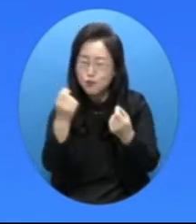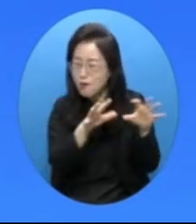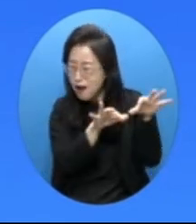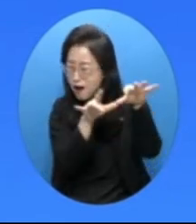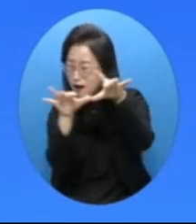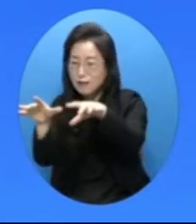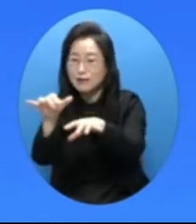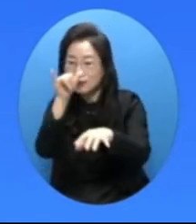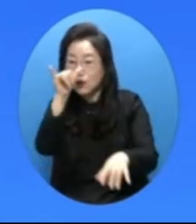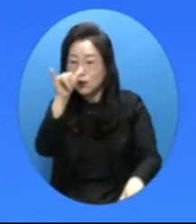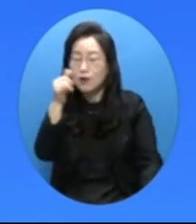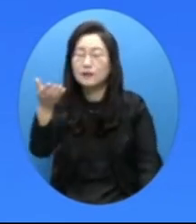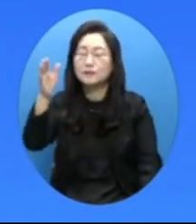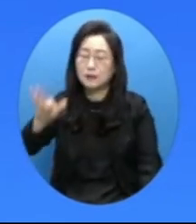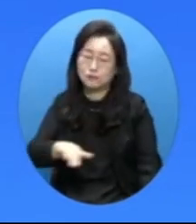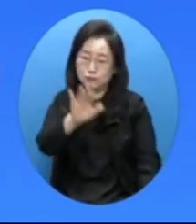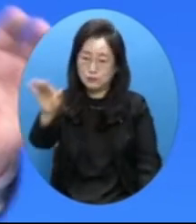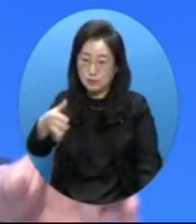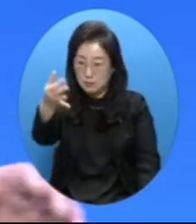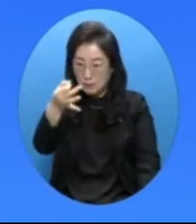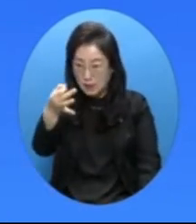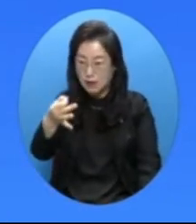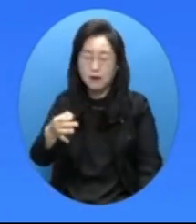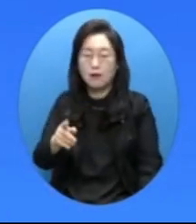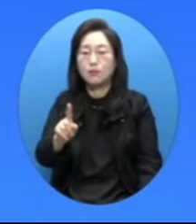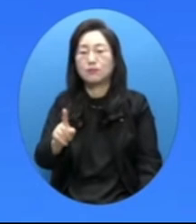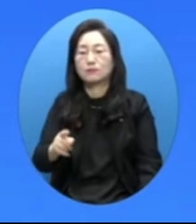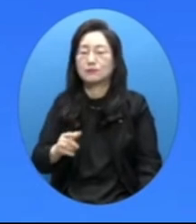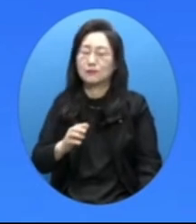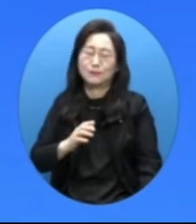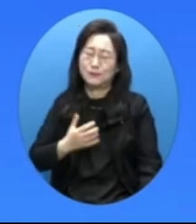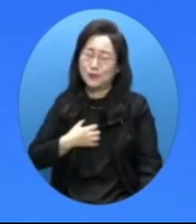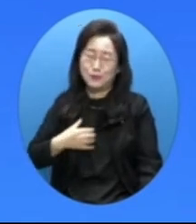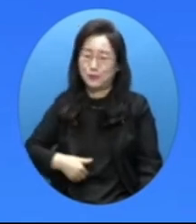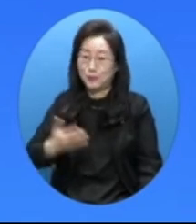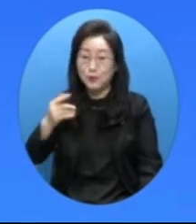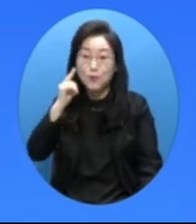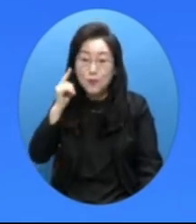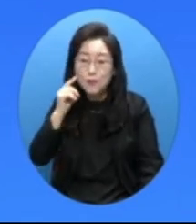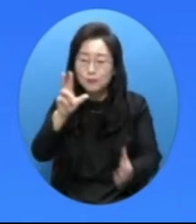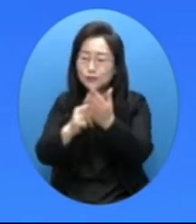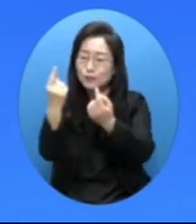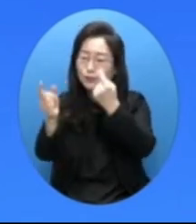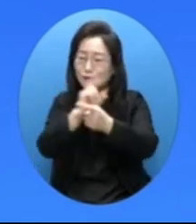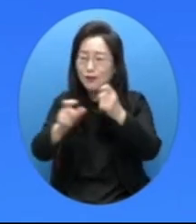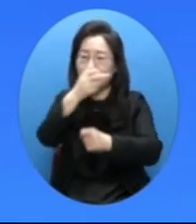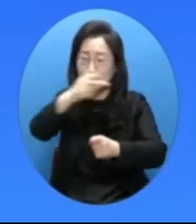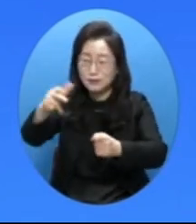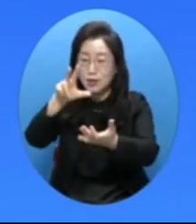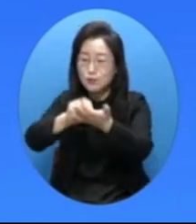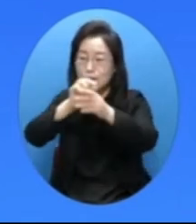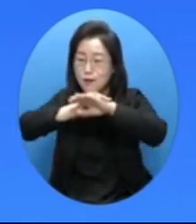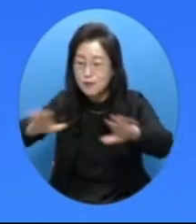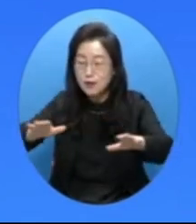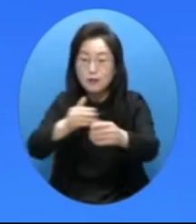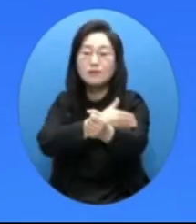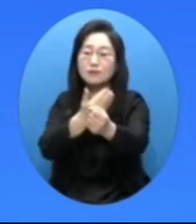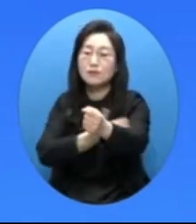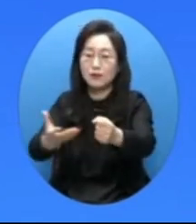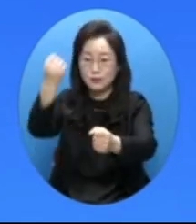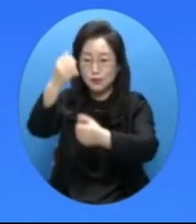염려가나 두려워하면 안 됩니다 왜냐하면 문제보다 크시고 모든 문제를 해결할 수 있는 능력을 갖고 계신